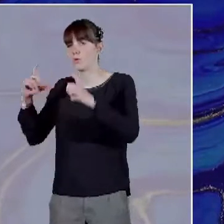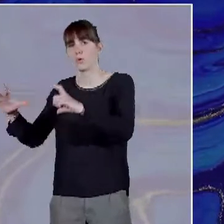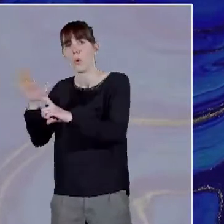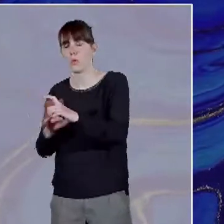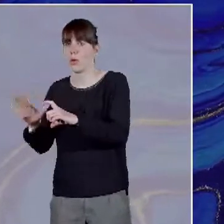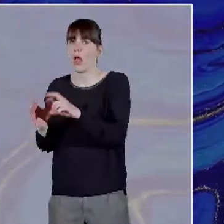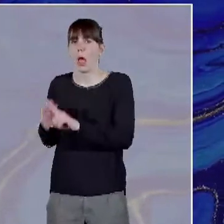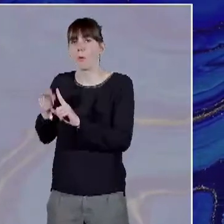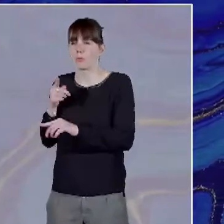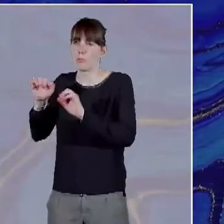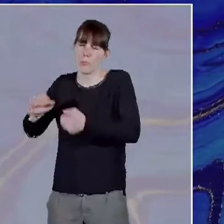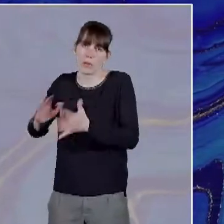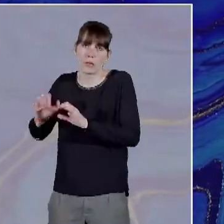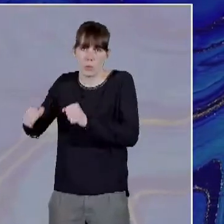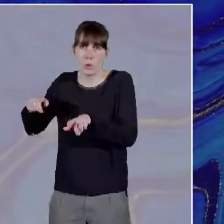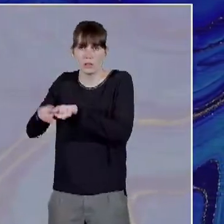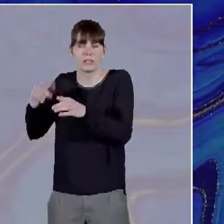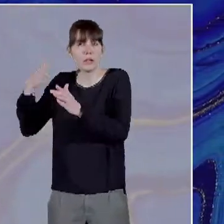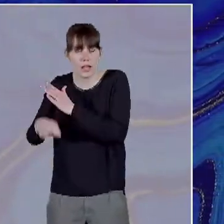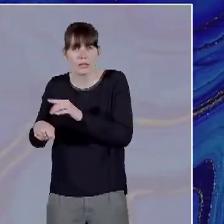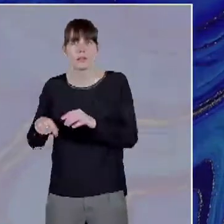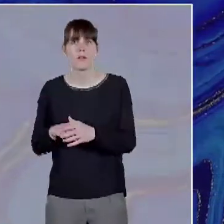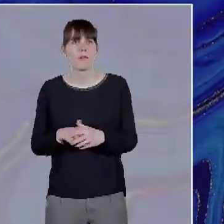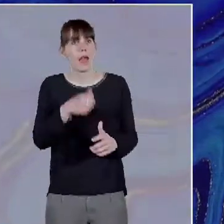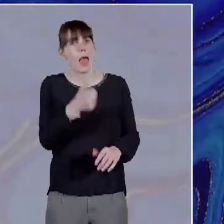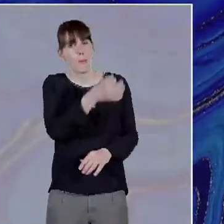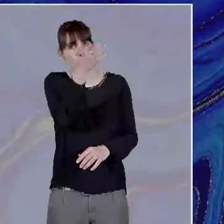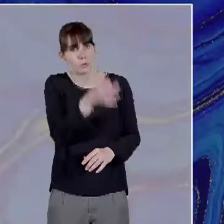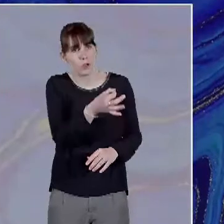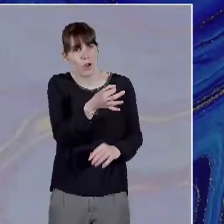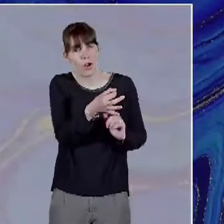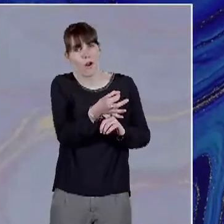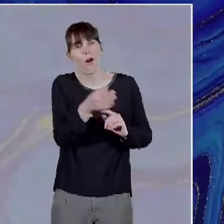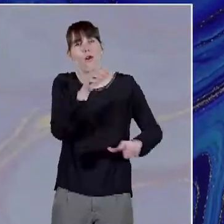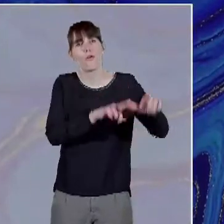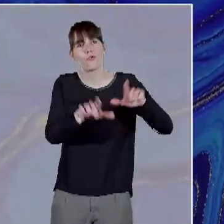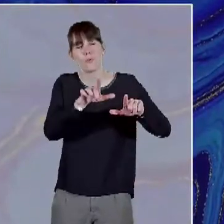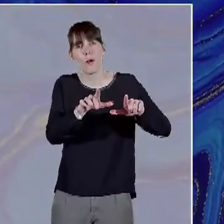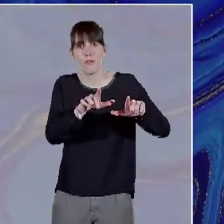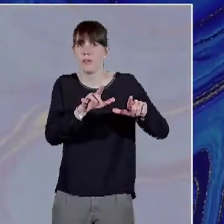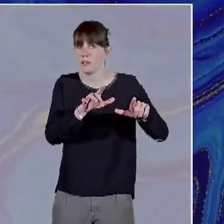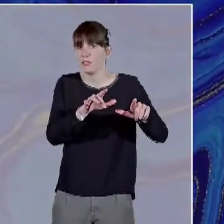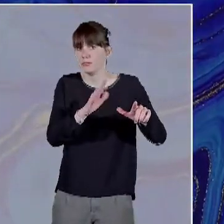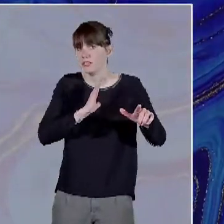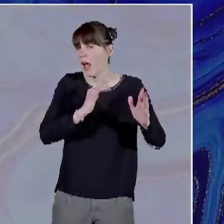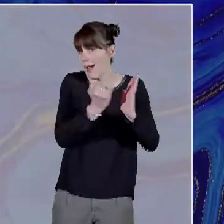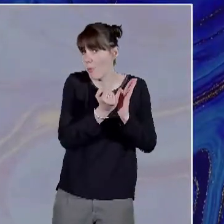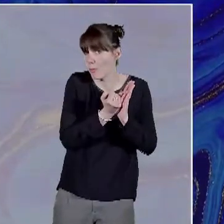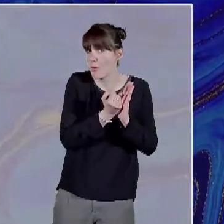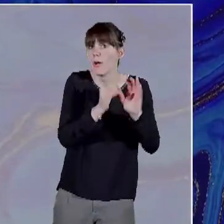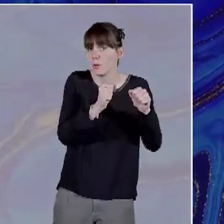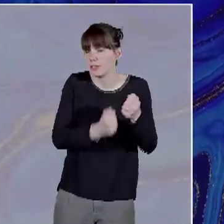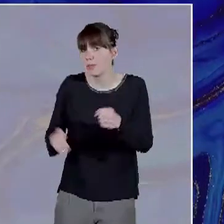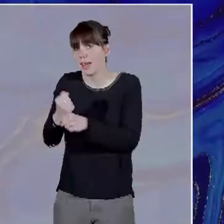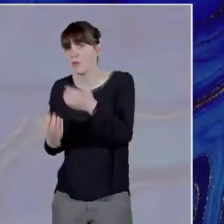logement qui finance Action Logement. Est-ce qu'il faut un 1% rénovation? Oui, voilà, il faut, pour la rénovation des bâtiments au sens